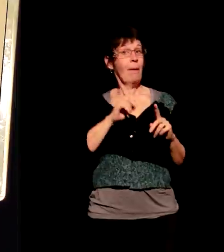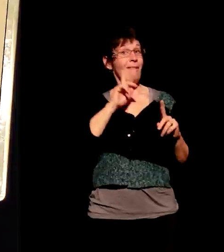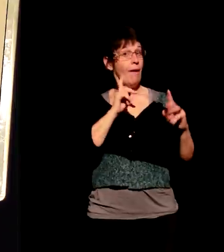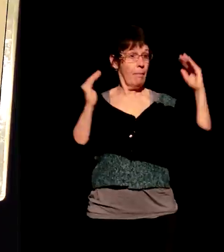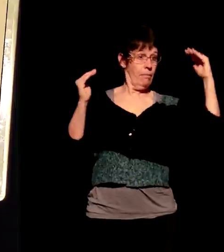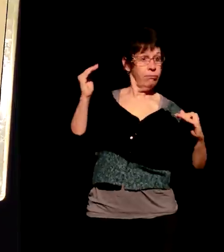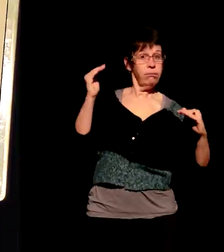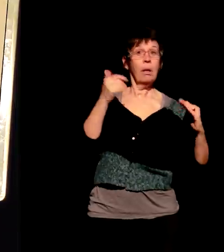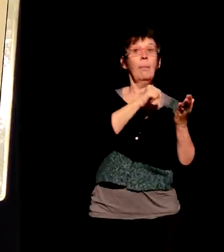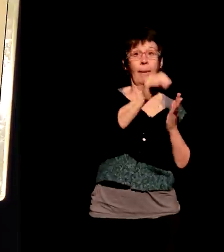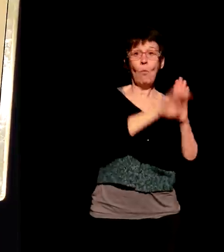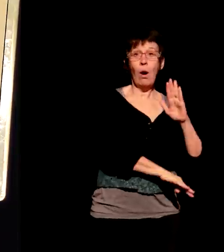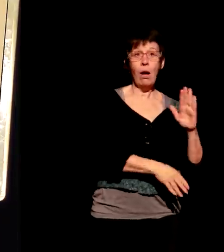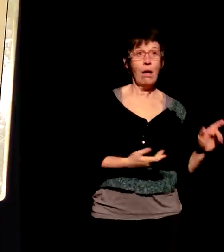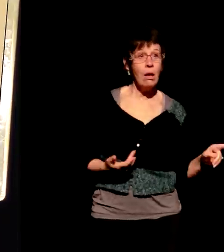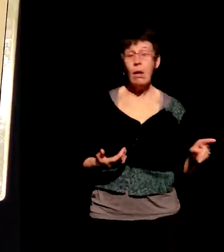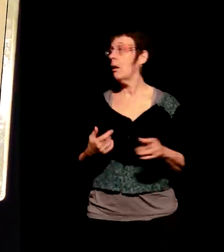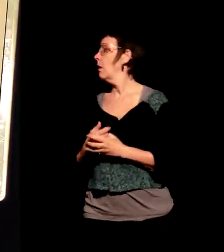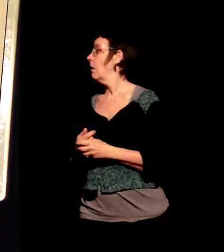les discriminations homophobes, etc.